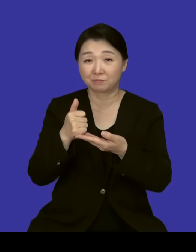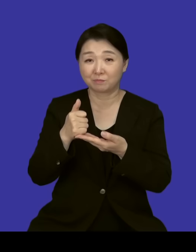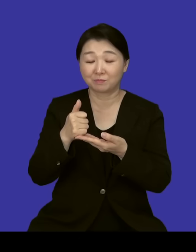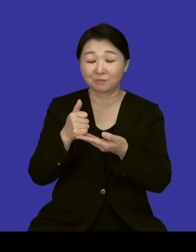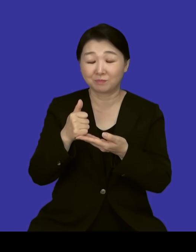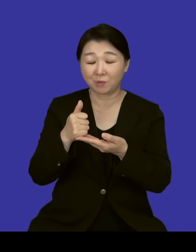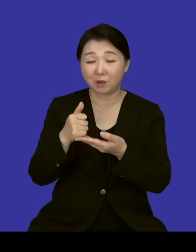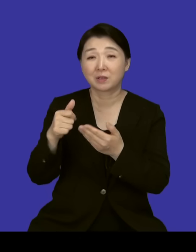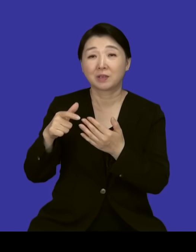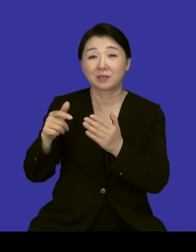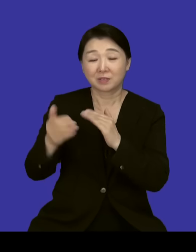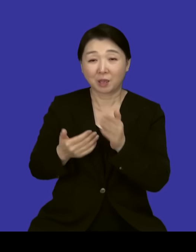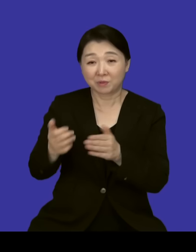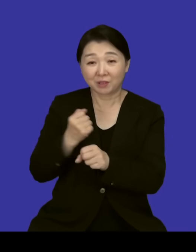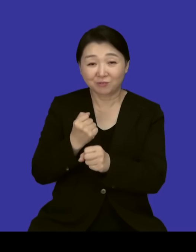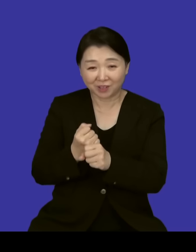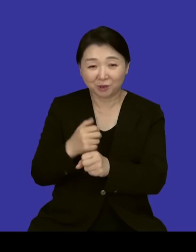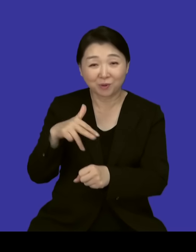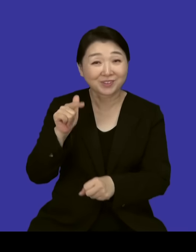주세요. 내가 이렇게 기도했으니까